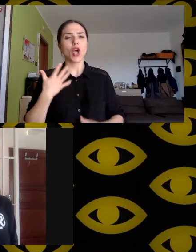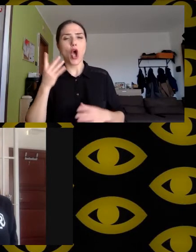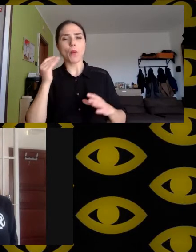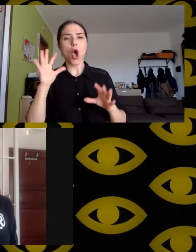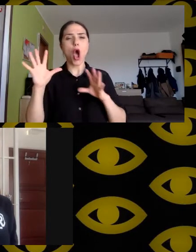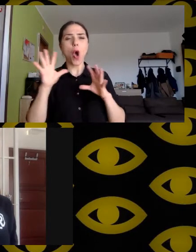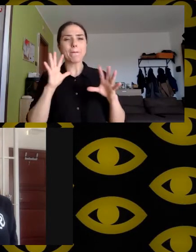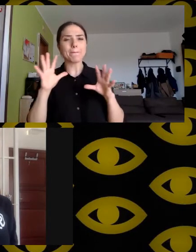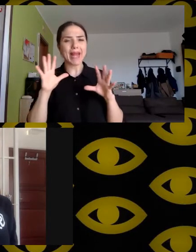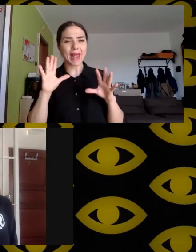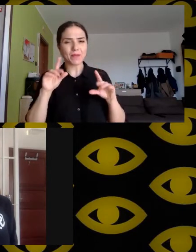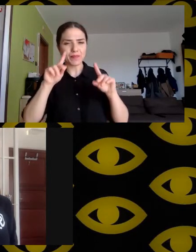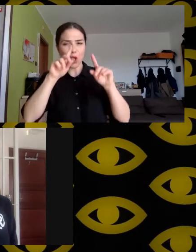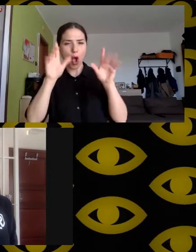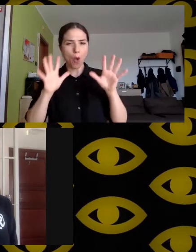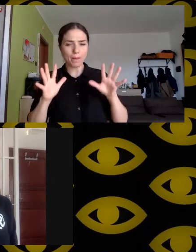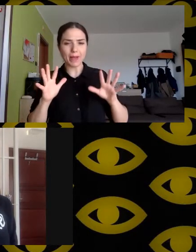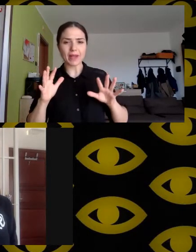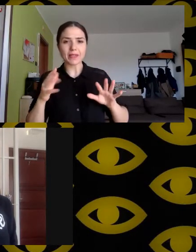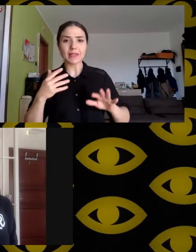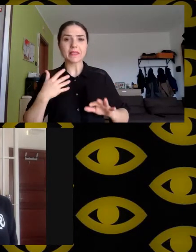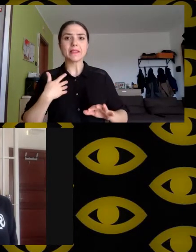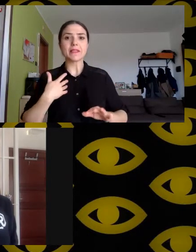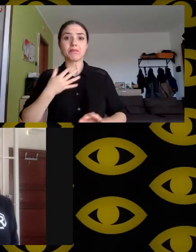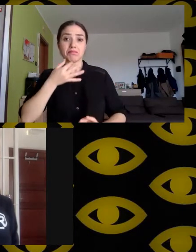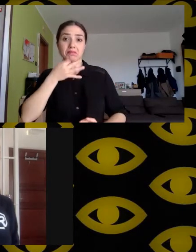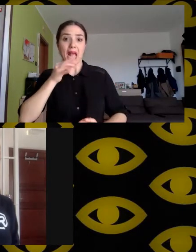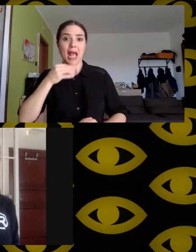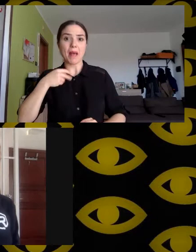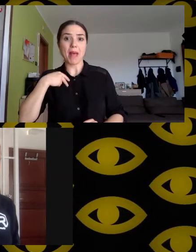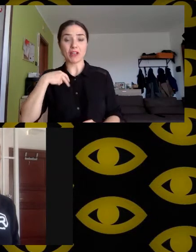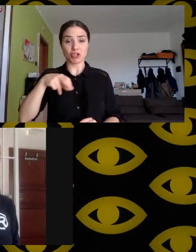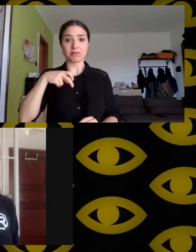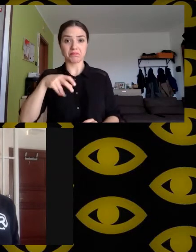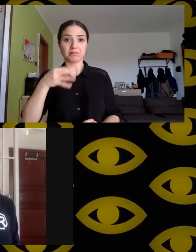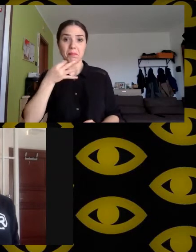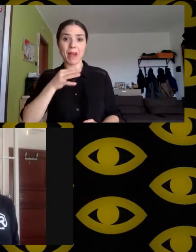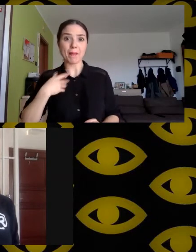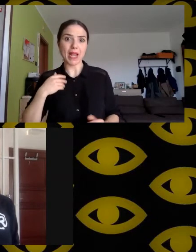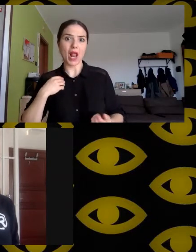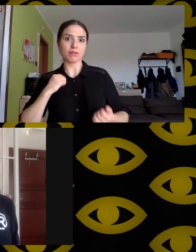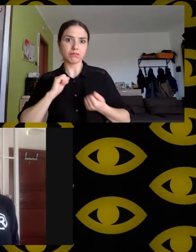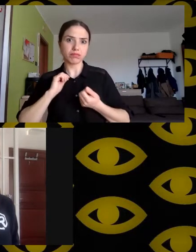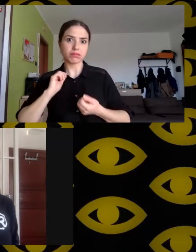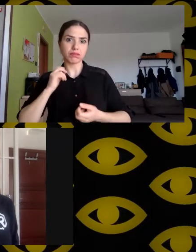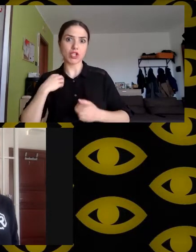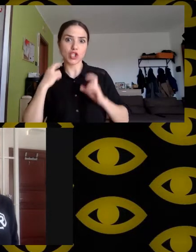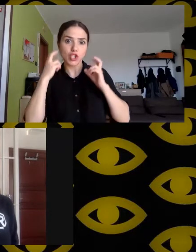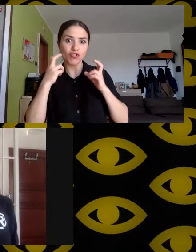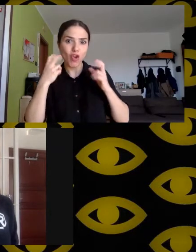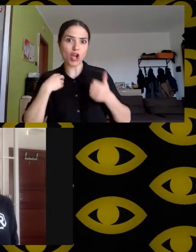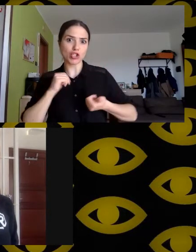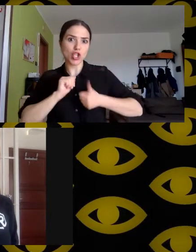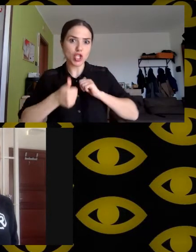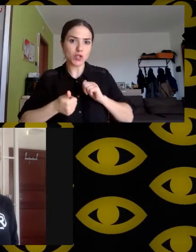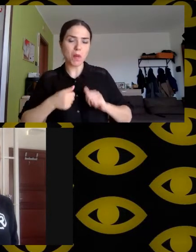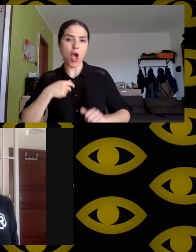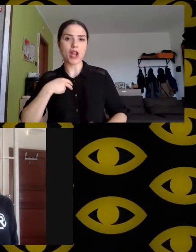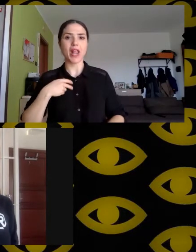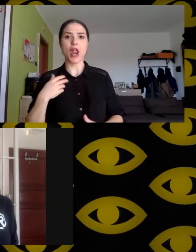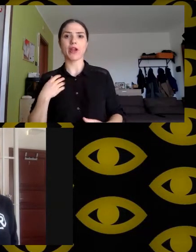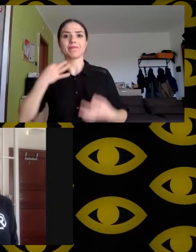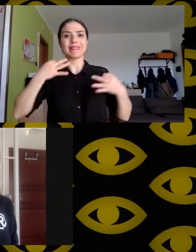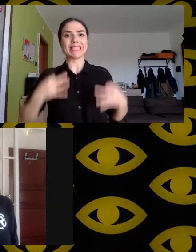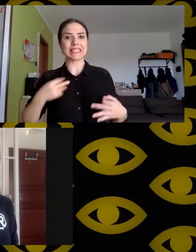arrivava dall'abilità che avevo motoria, io lavoravo tantissimo sulla mia persona a livello sportivo e questo mi dava